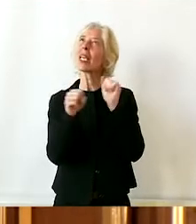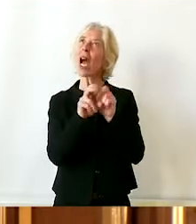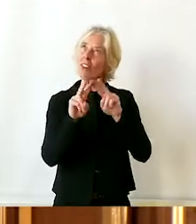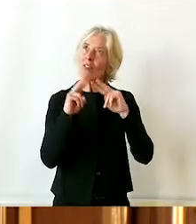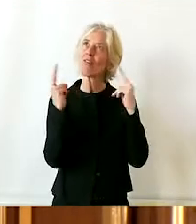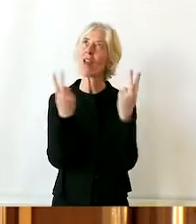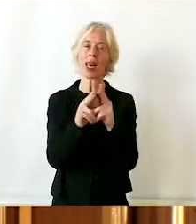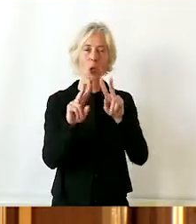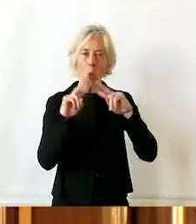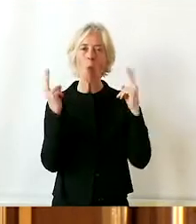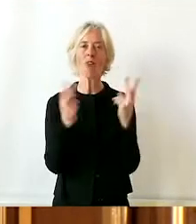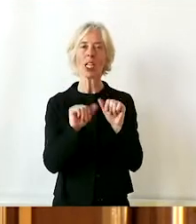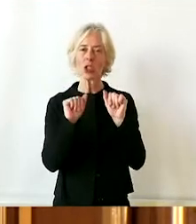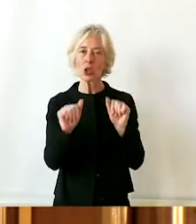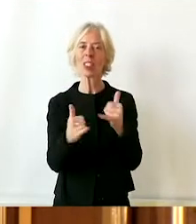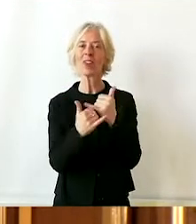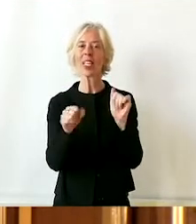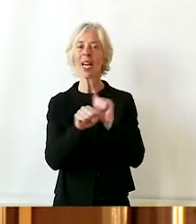ich weiß, dass viele von Ihnen